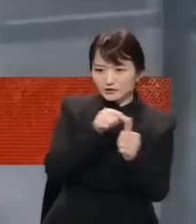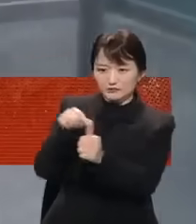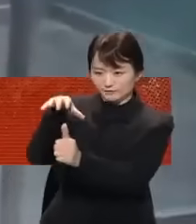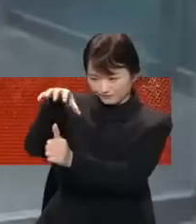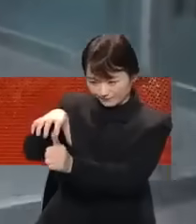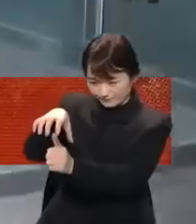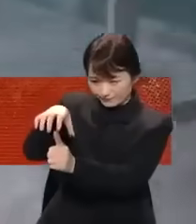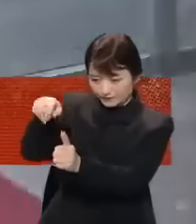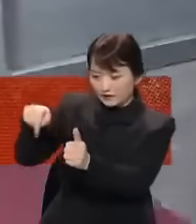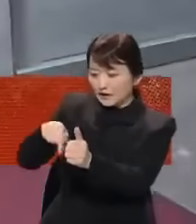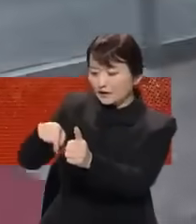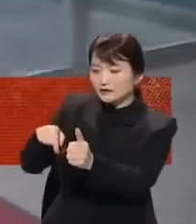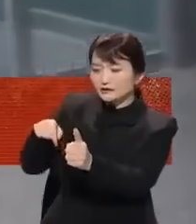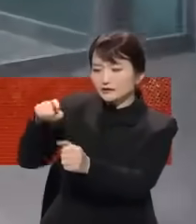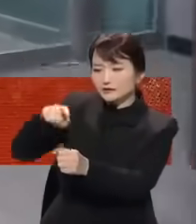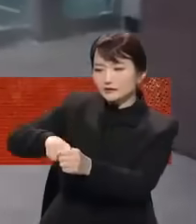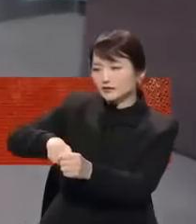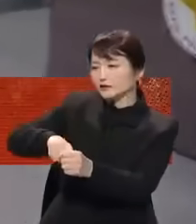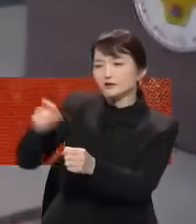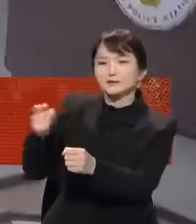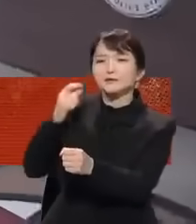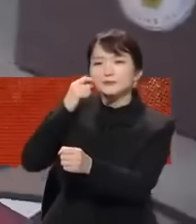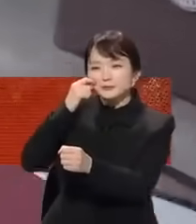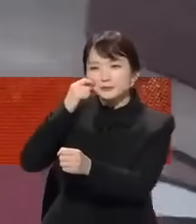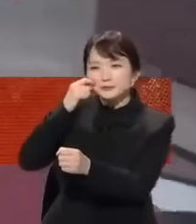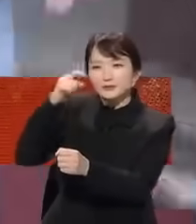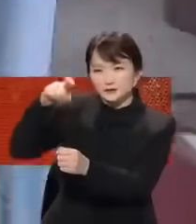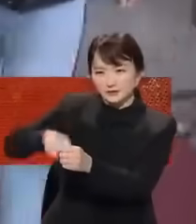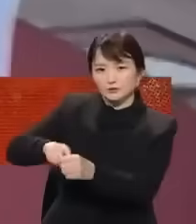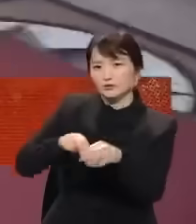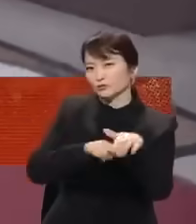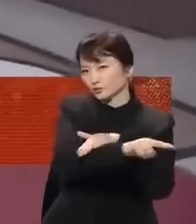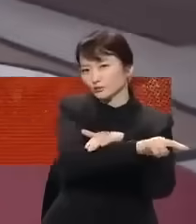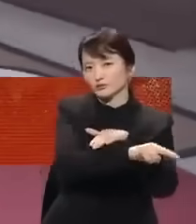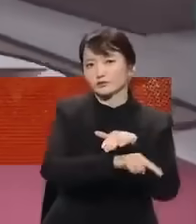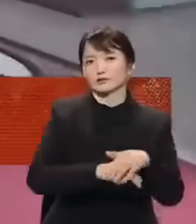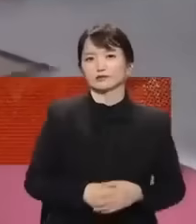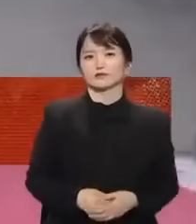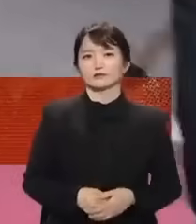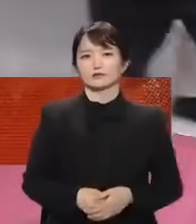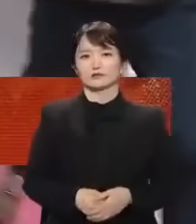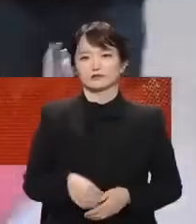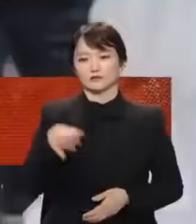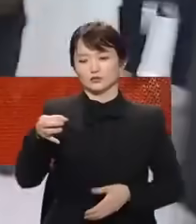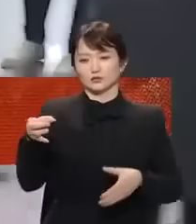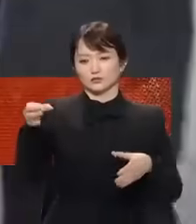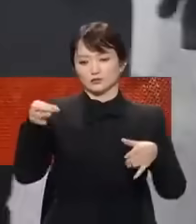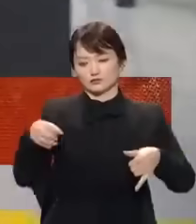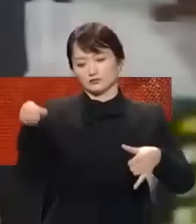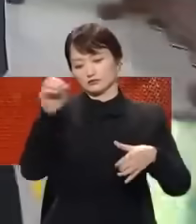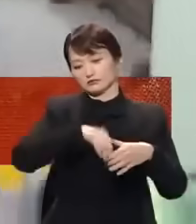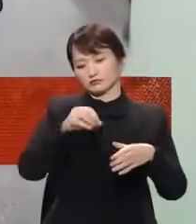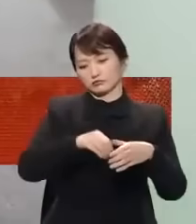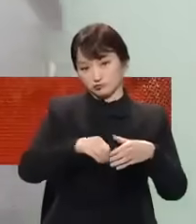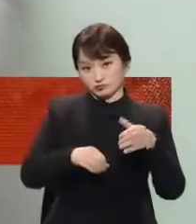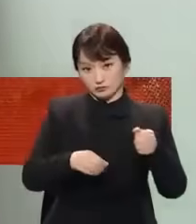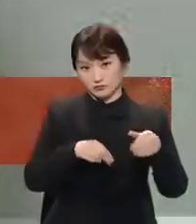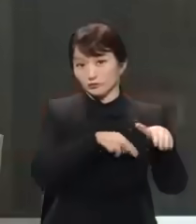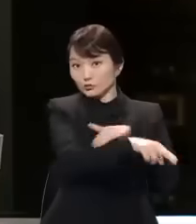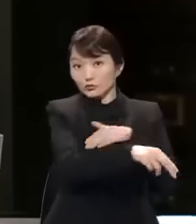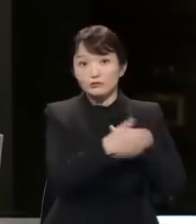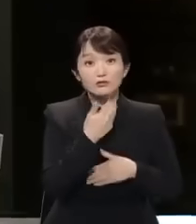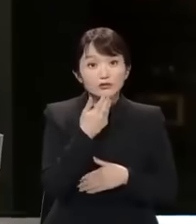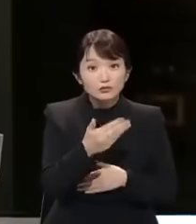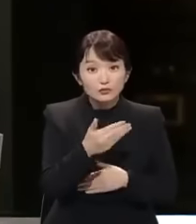열게 잠금 장치까지 확인한 뒤에 그대로 도주했습니다 자 돈가방 들고 튀는데 걸린 시간 무려 9분입니다 좀 오래